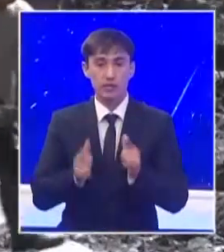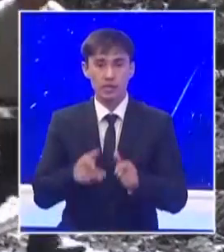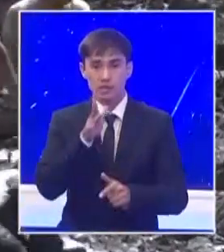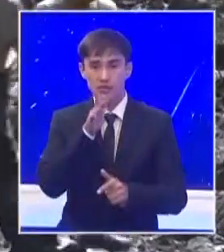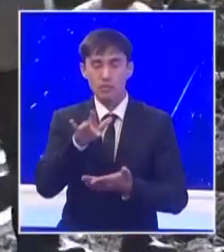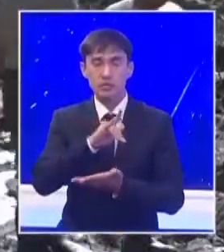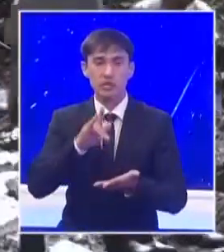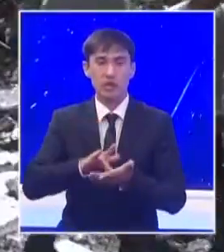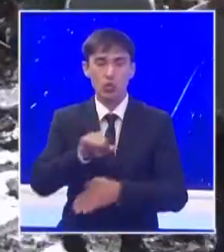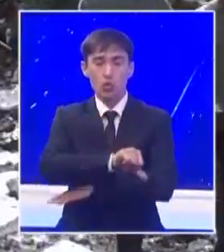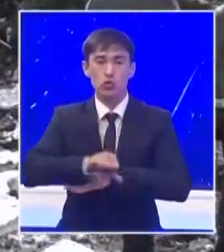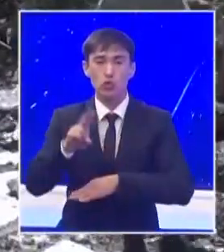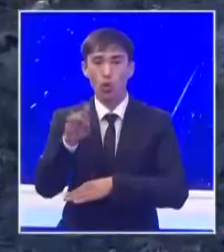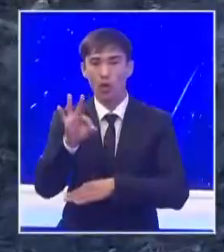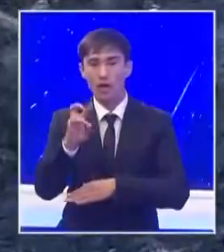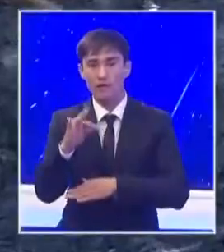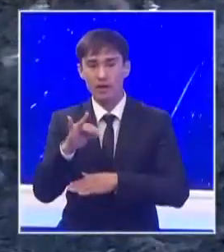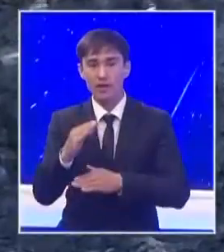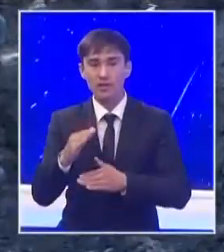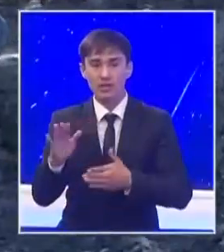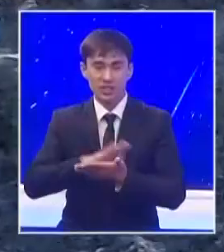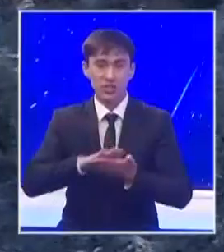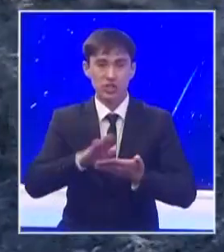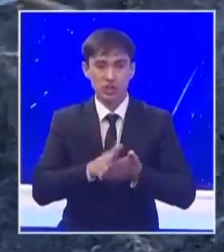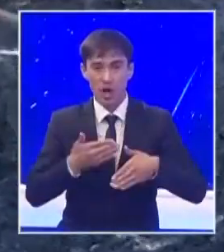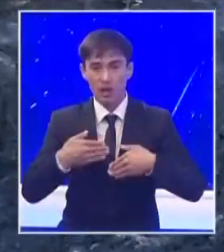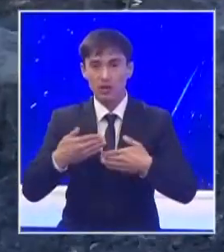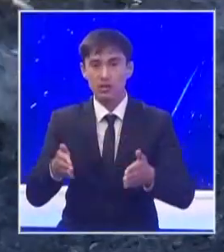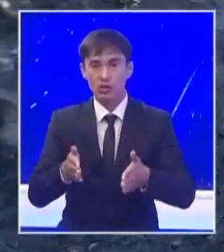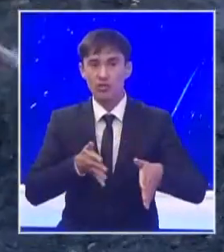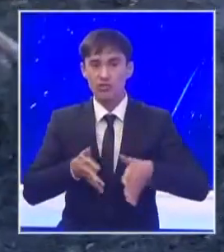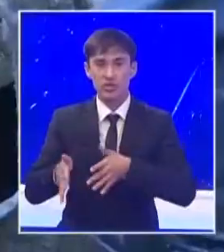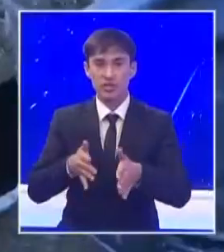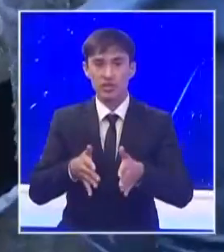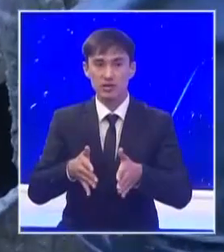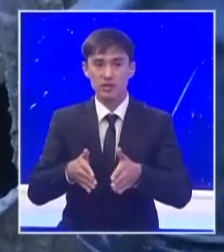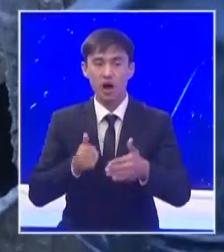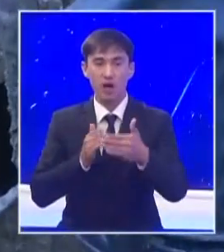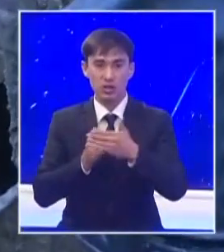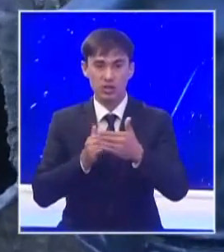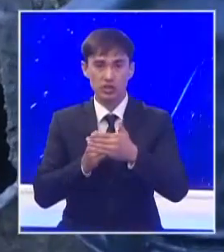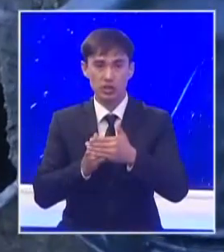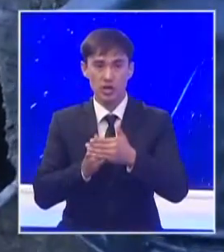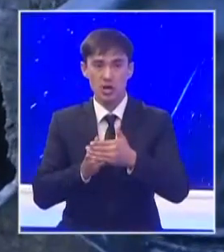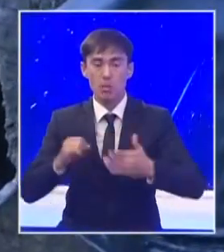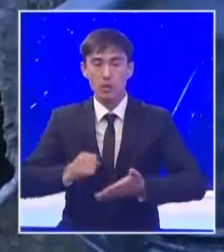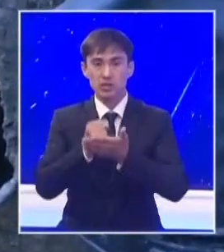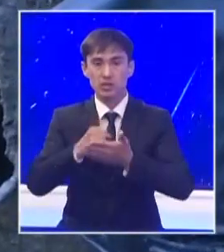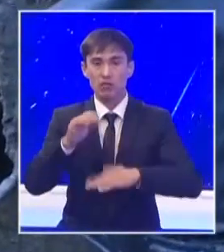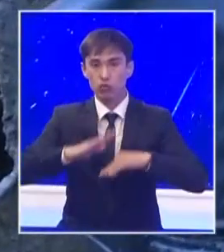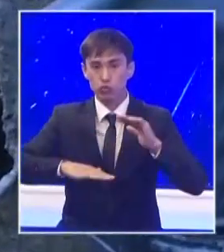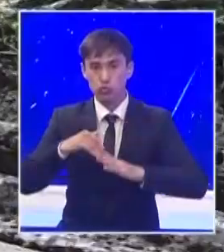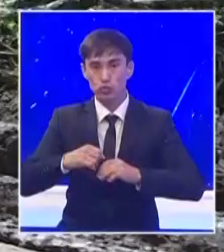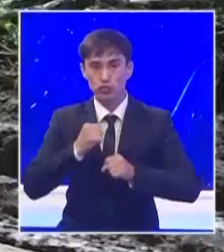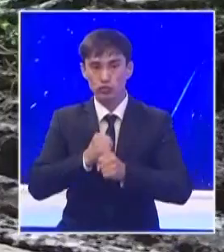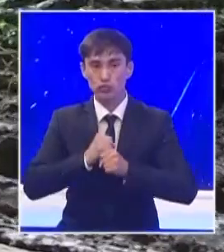время центральная улица Кунаева расчищена и открыта, но движение по ней по-прежнему ограничено. Спасатели вручную ведут